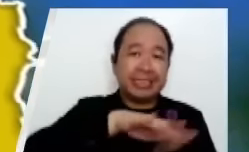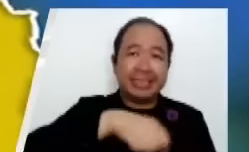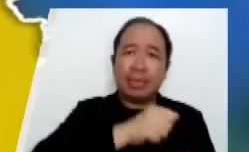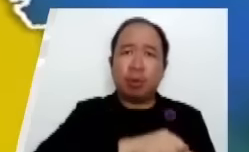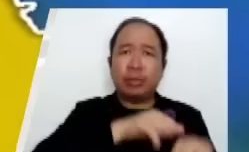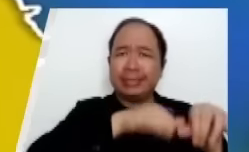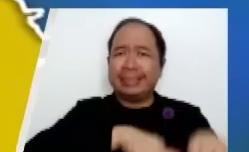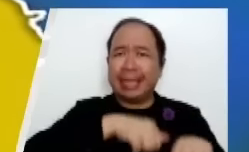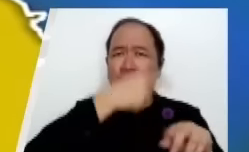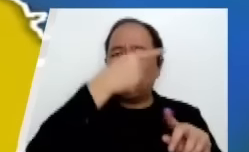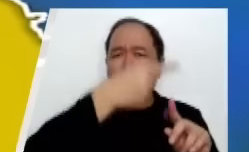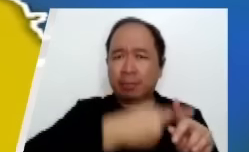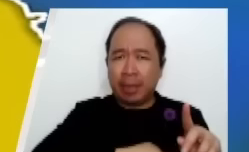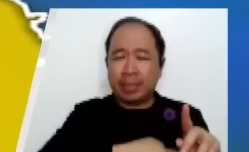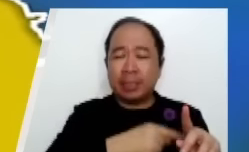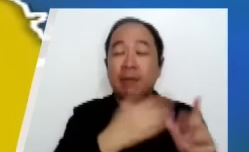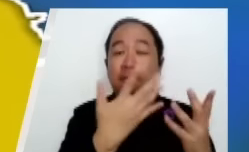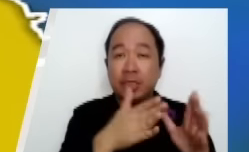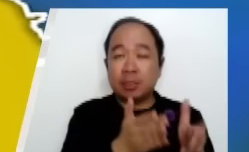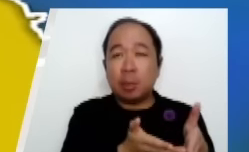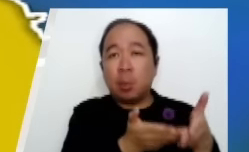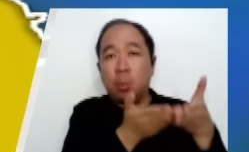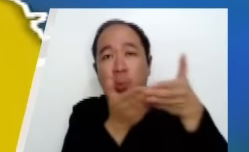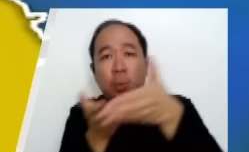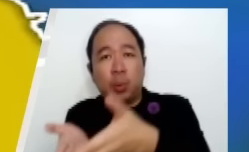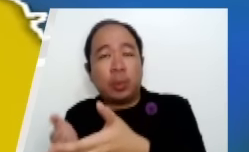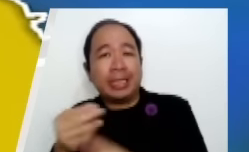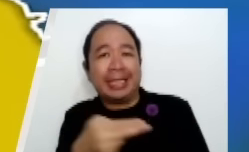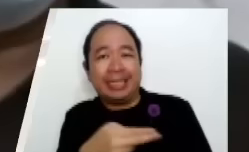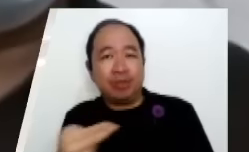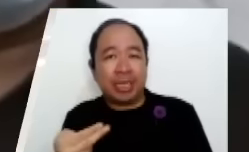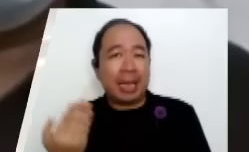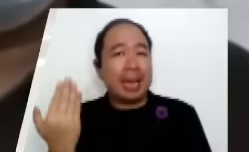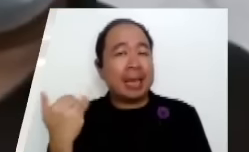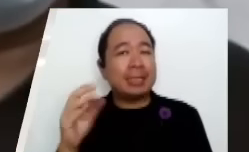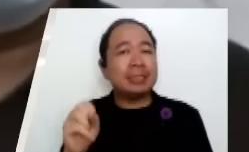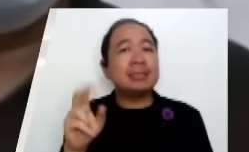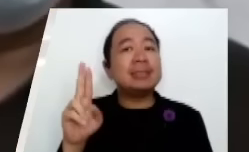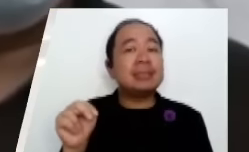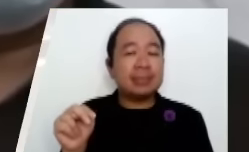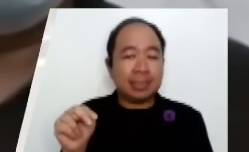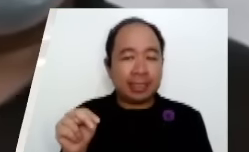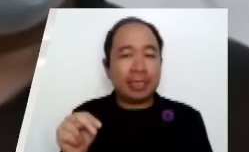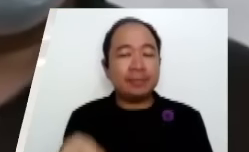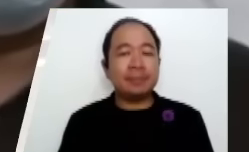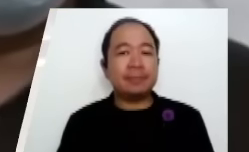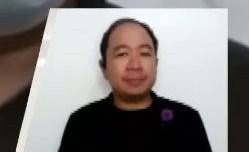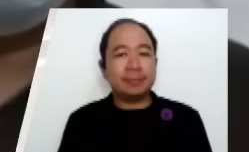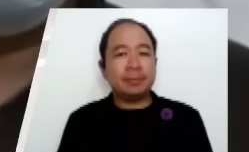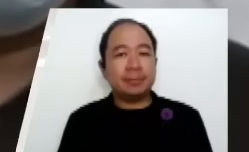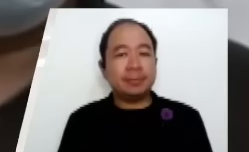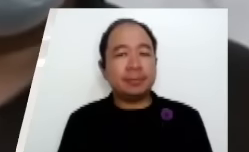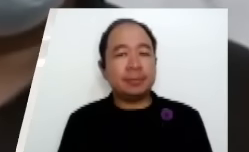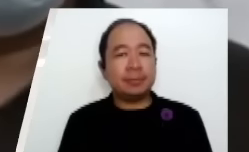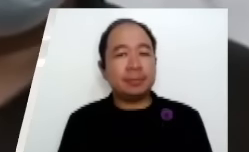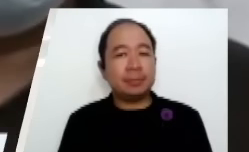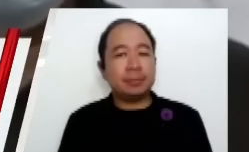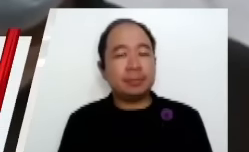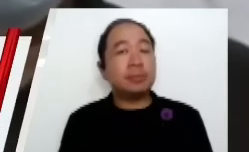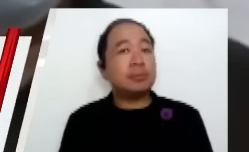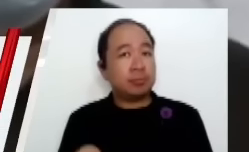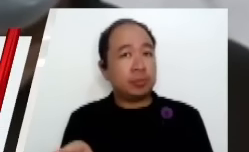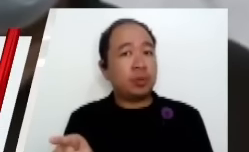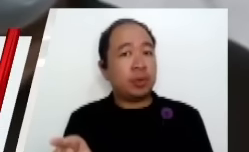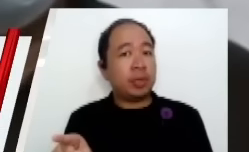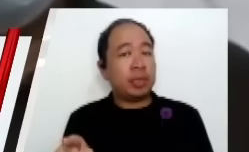patungong botom Indonesia nitong linggo August 18 the news is there in Indonesia and we have verified